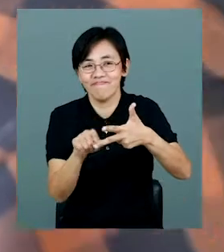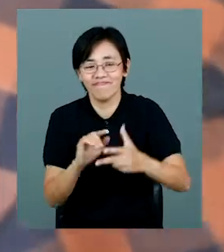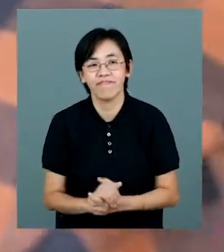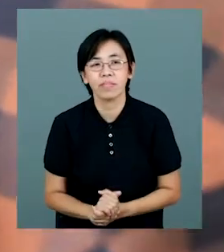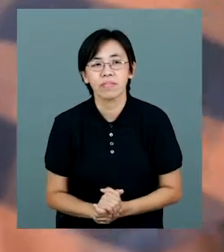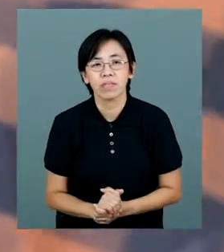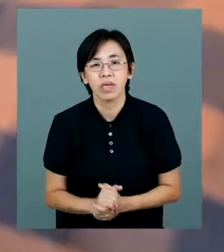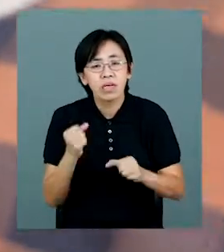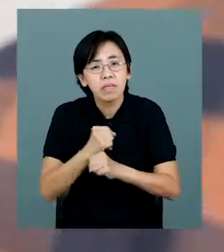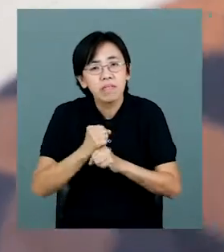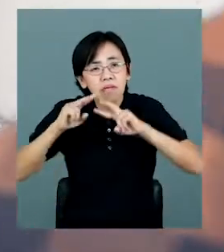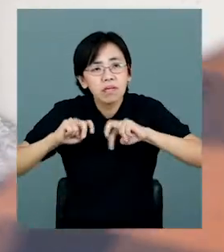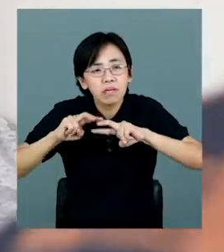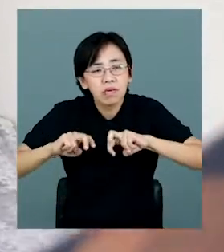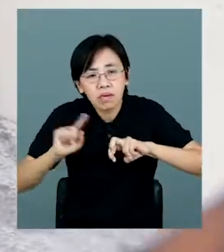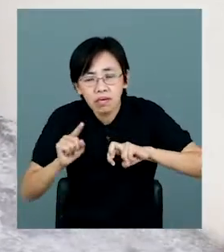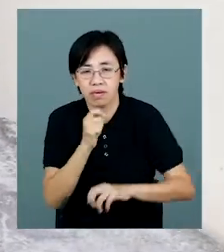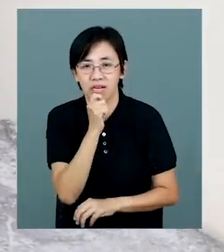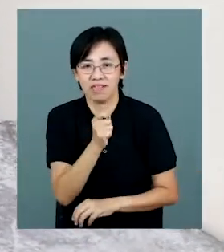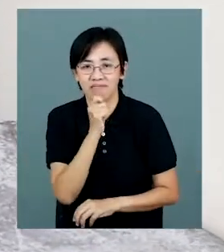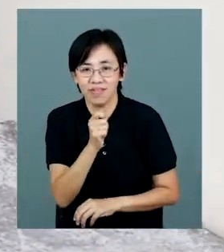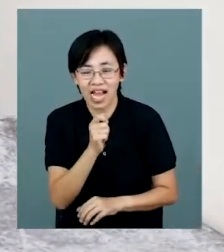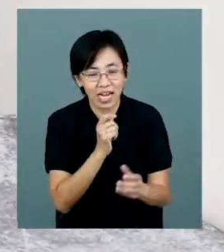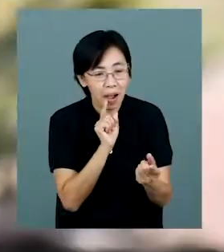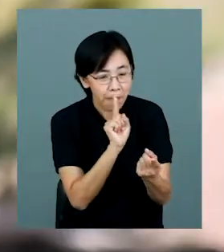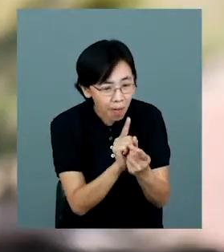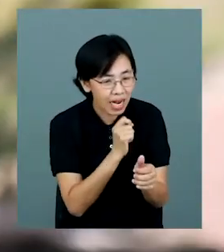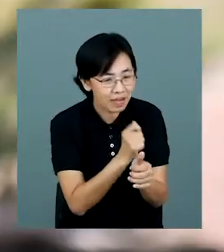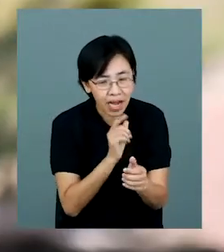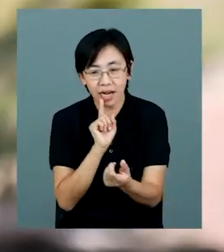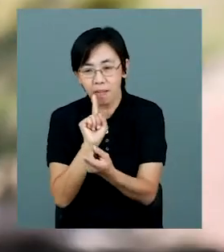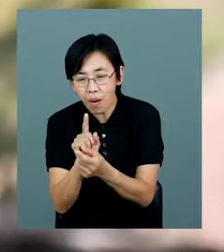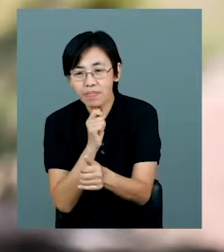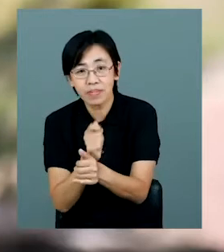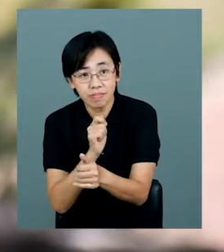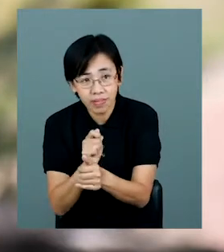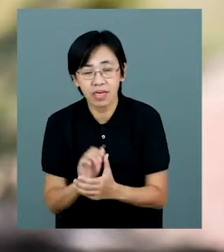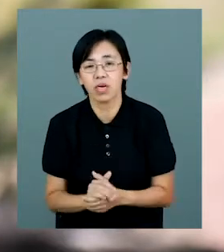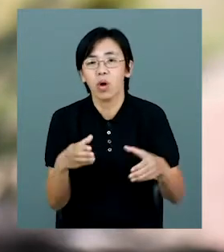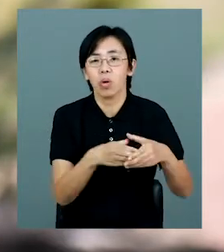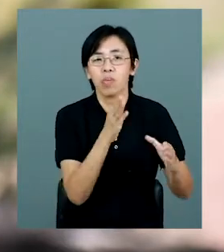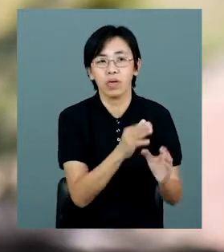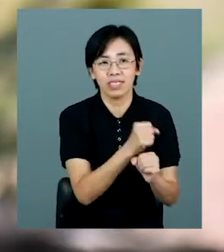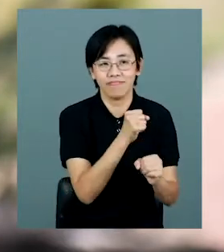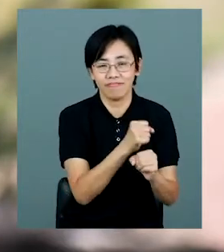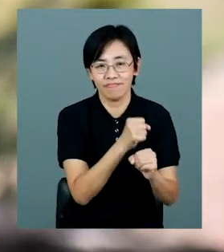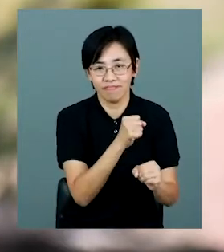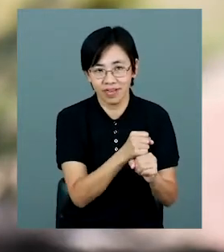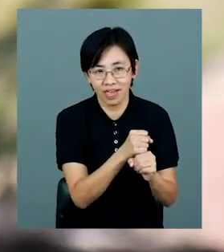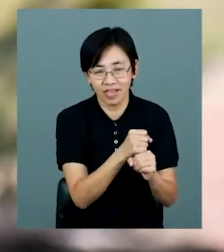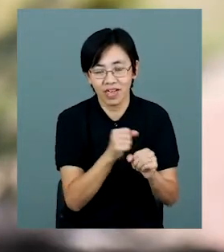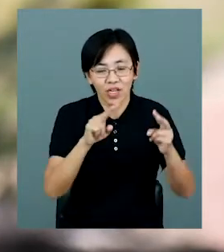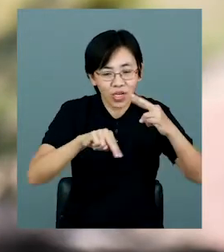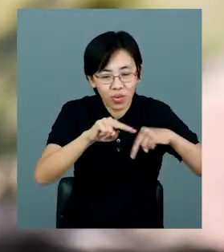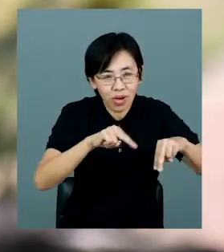ส่วนหนึ่งจะเป็นงานวิจัยเชิงการสัมภาษณ์อะค่ะคือเราก็จะไปสัมภาษณ์กลุ่มเจ้าหน้าที่ที่ทำหน้